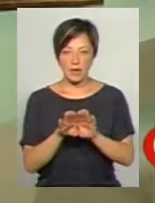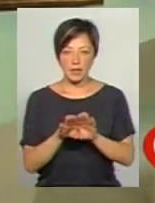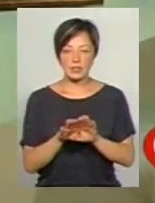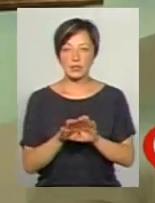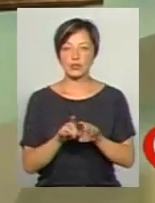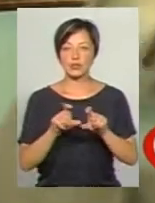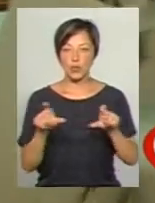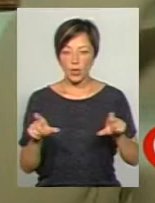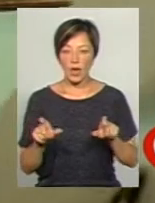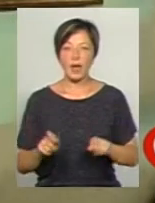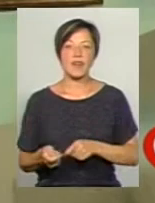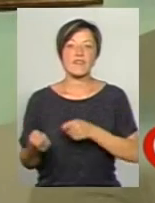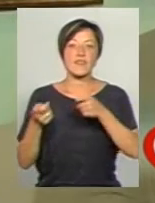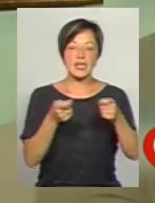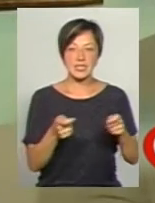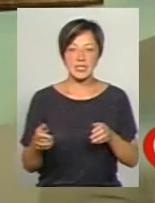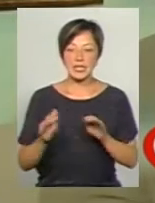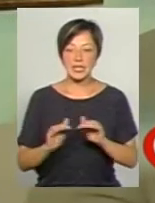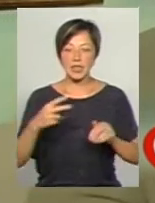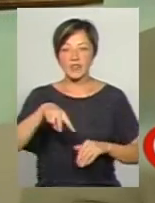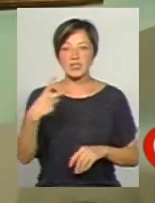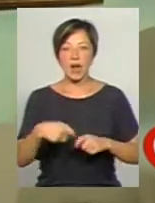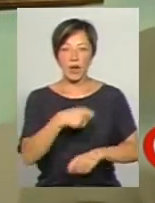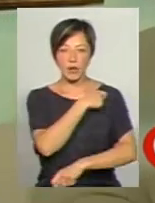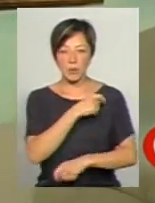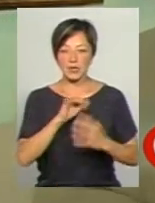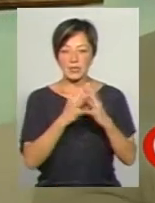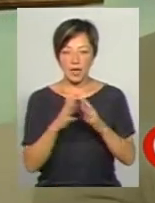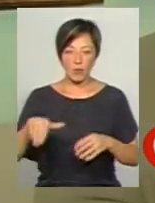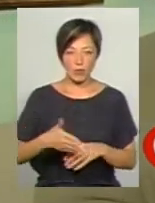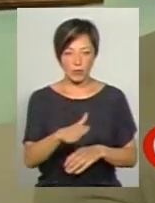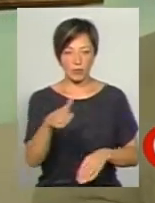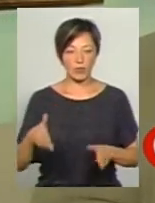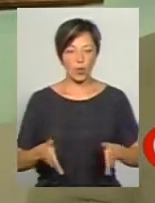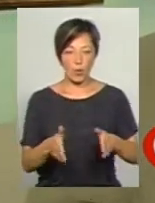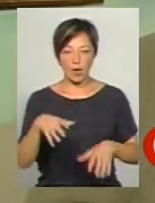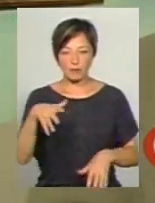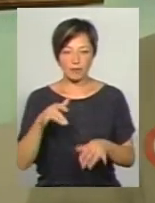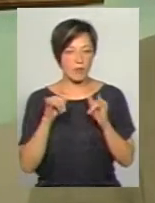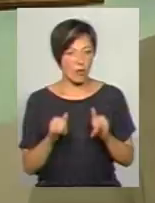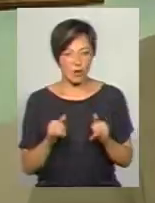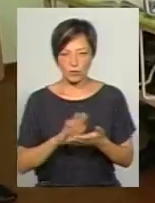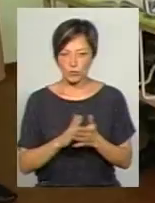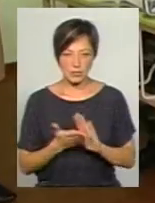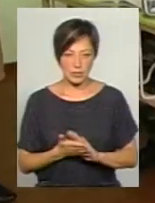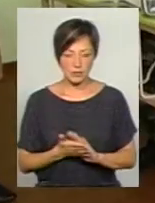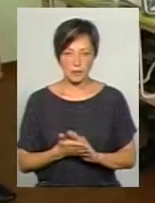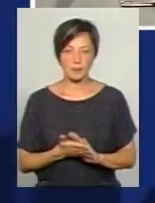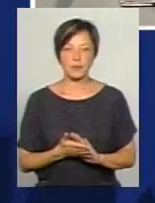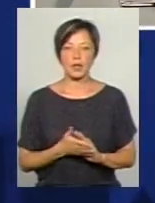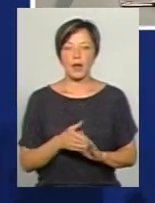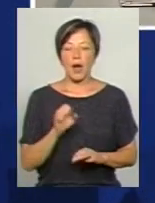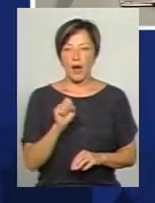кілометри. І навіть не по трасі йде хороша дорога, а селам йде дорога дуже погана, дуже в поганому стані. У